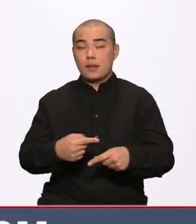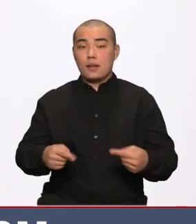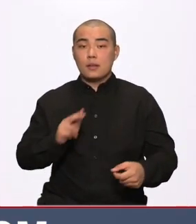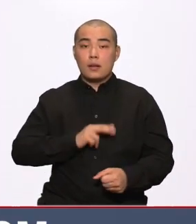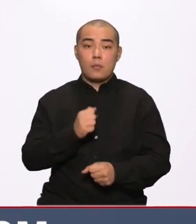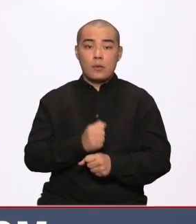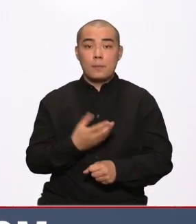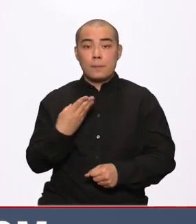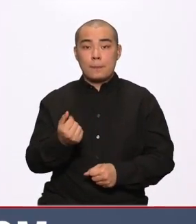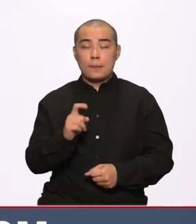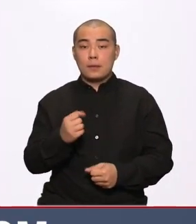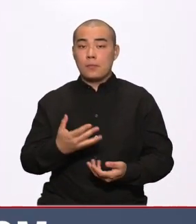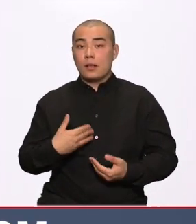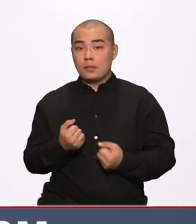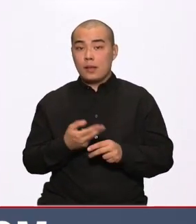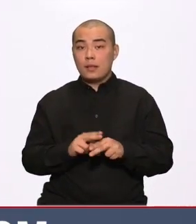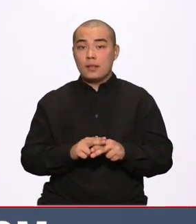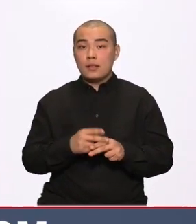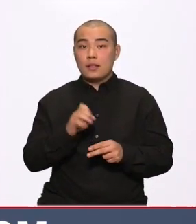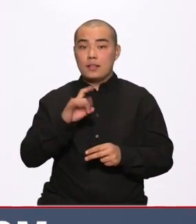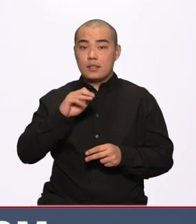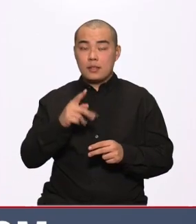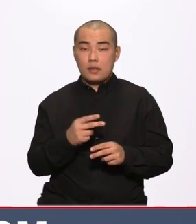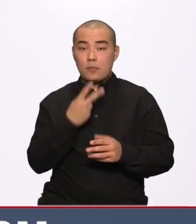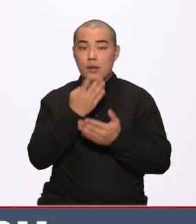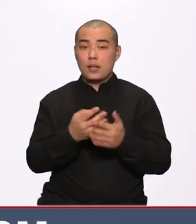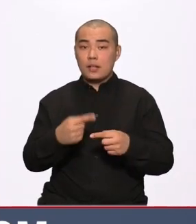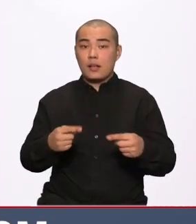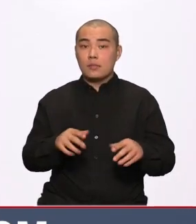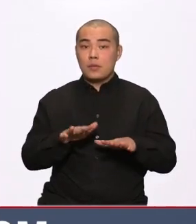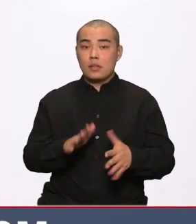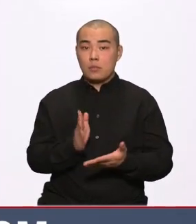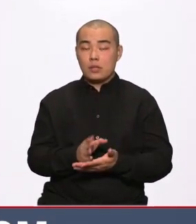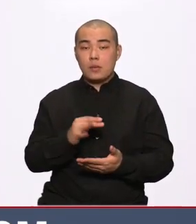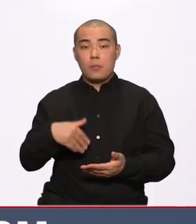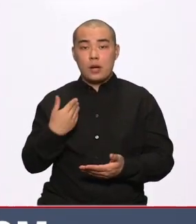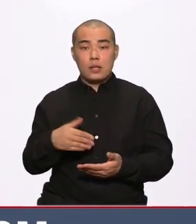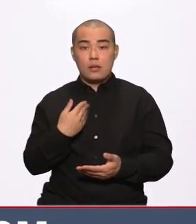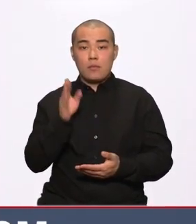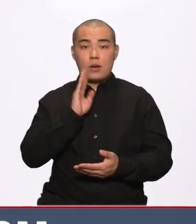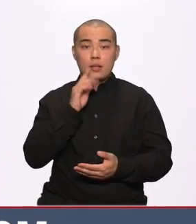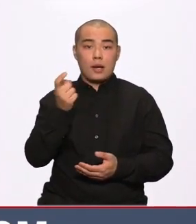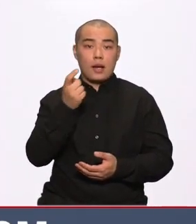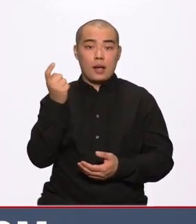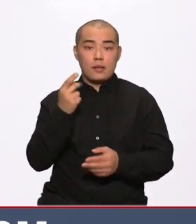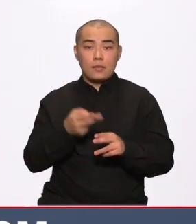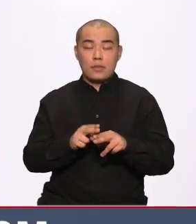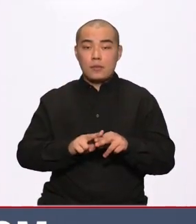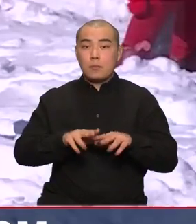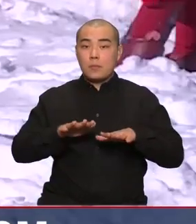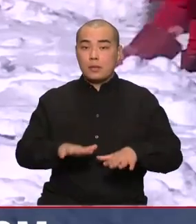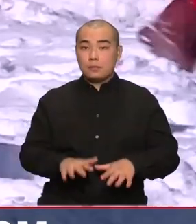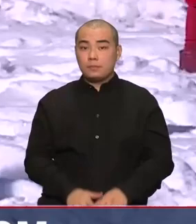деятельности, плата за использование лицензиями на занятия отдельными видами деятельности и пользованием водными ресурсами поверхностных